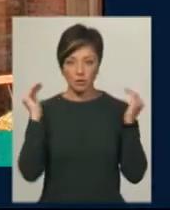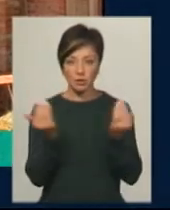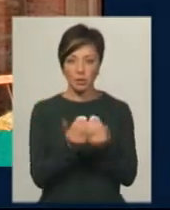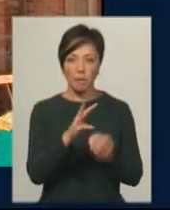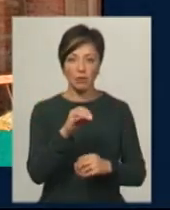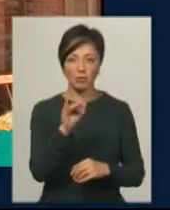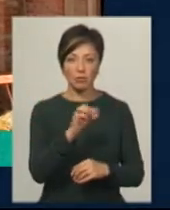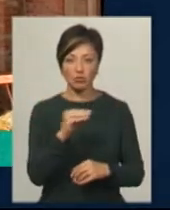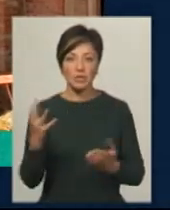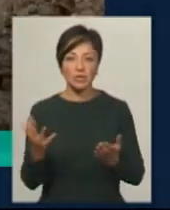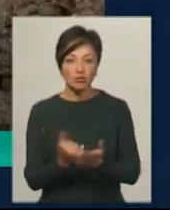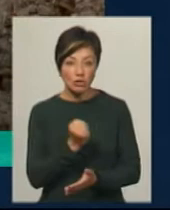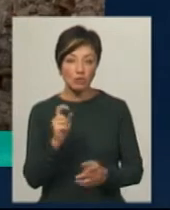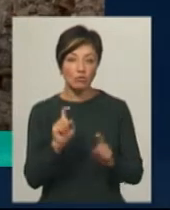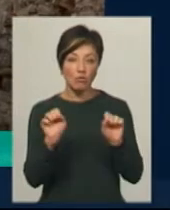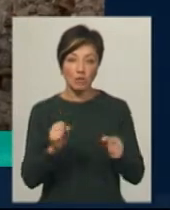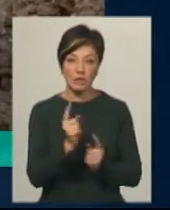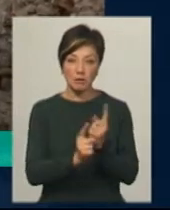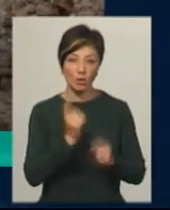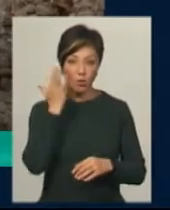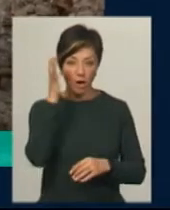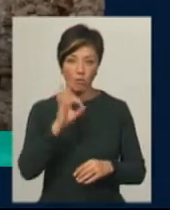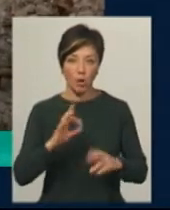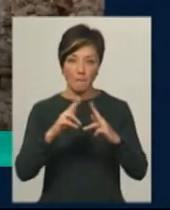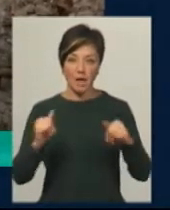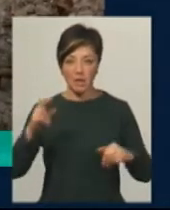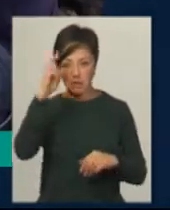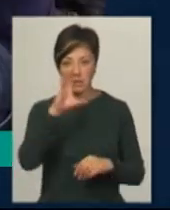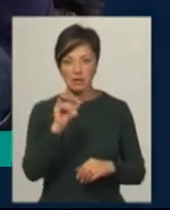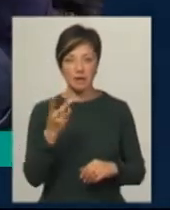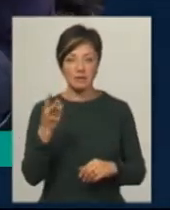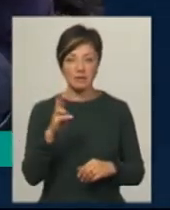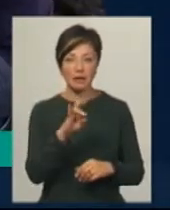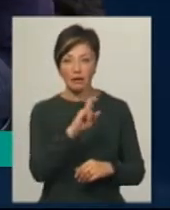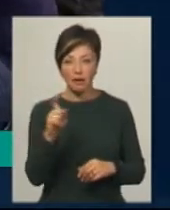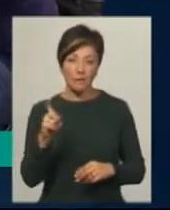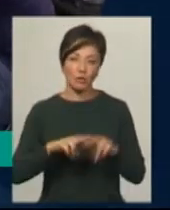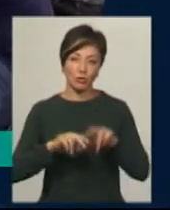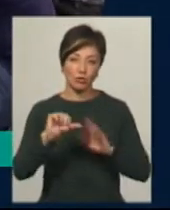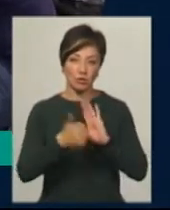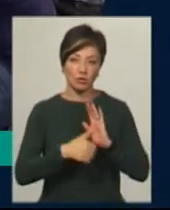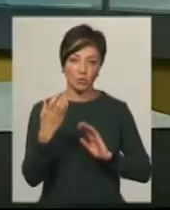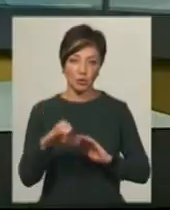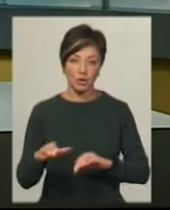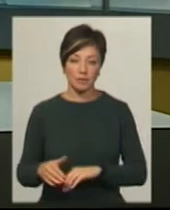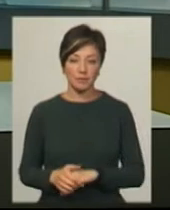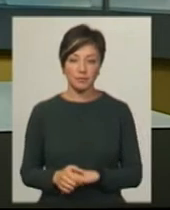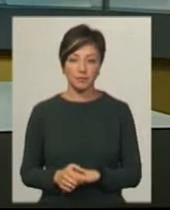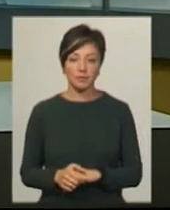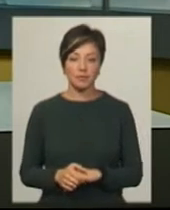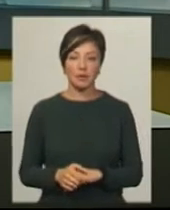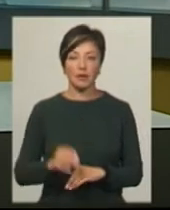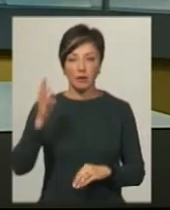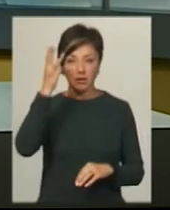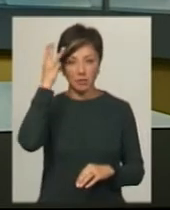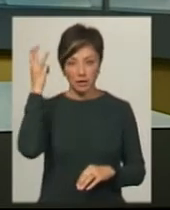заповіднику Межибіч знайшли знахідку, що може змінити уявлення про палац Синявських, побудований у 16 столітті. В